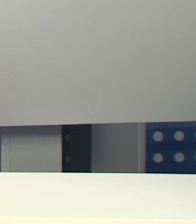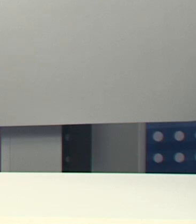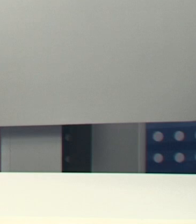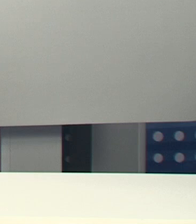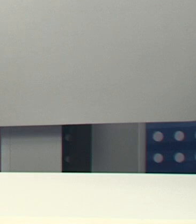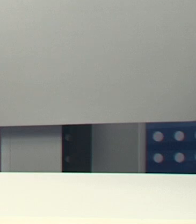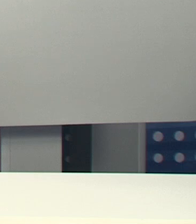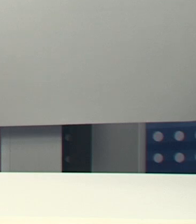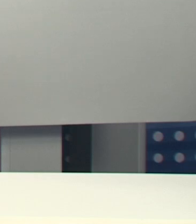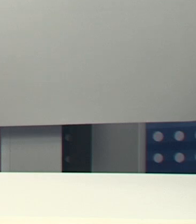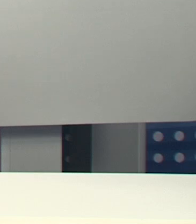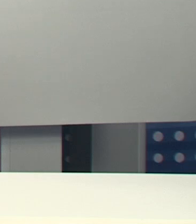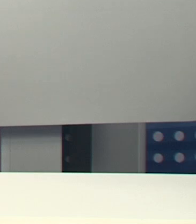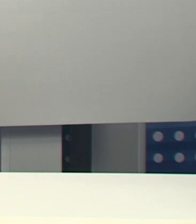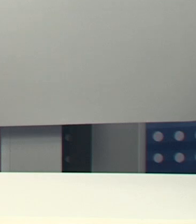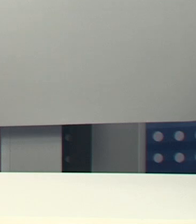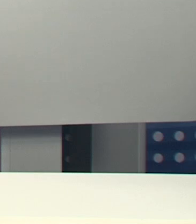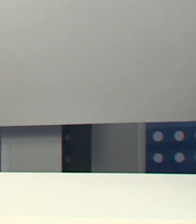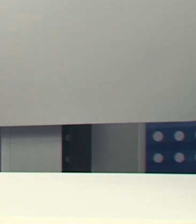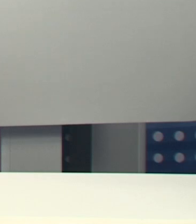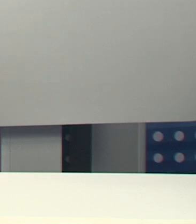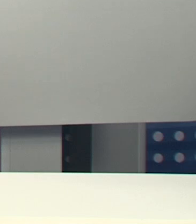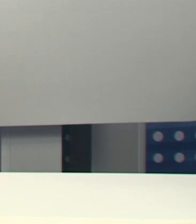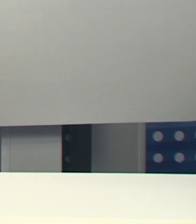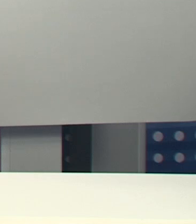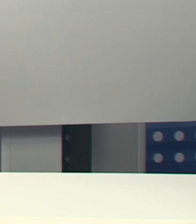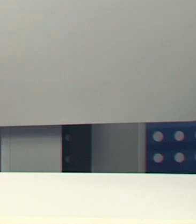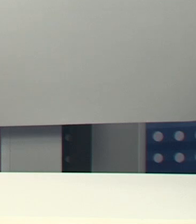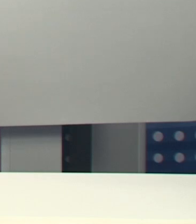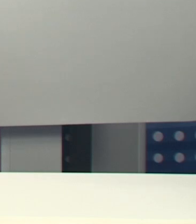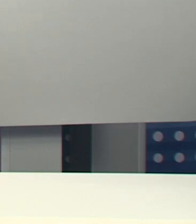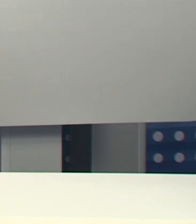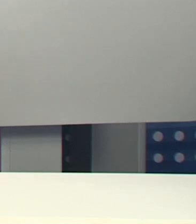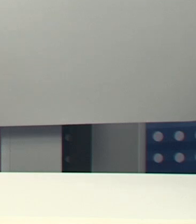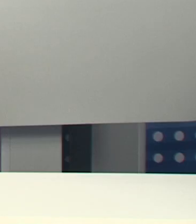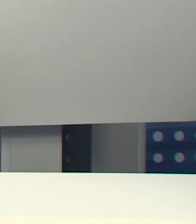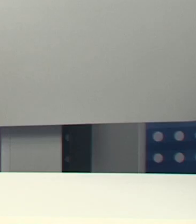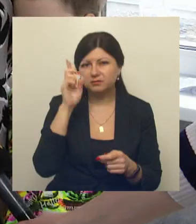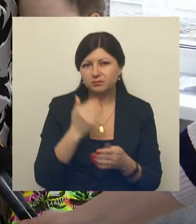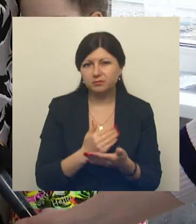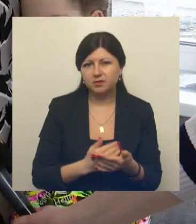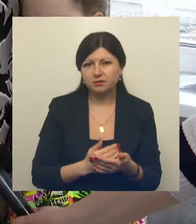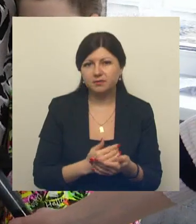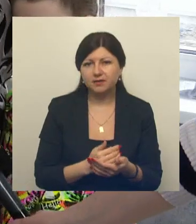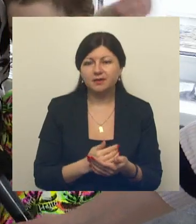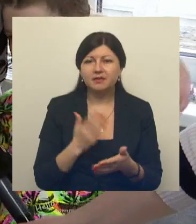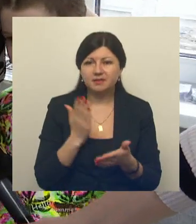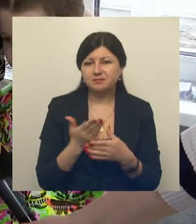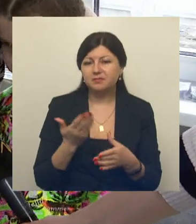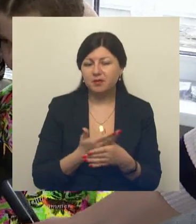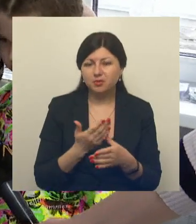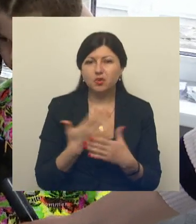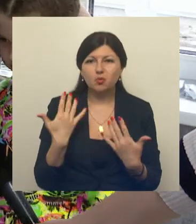Прямо сейчас она расскажет историю счастливых родителей, чья мечта стала реальностью благодаря госпрограмме. Помощницы есть, они